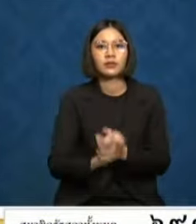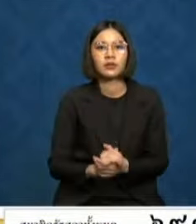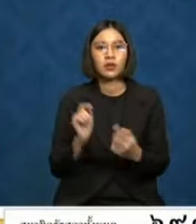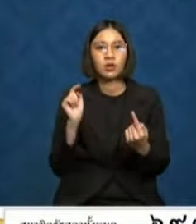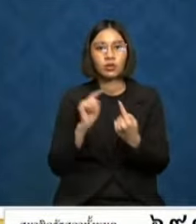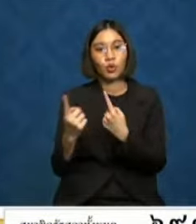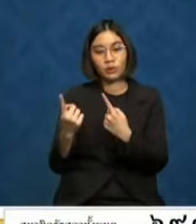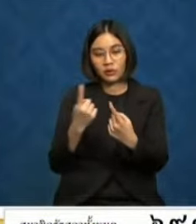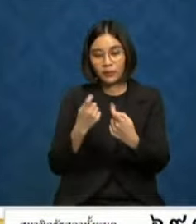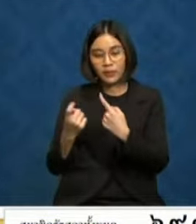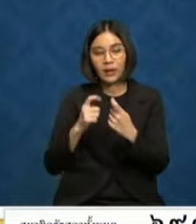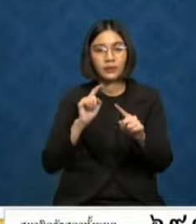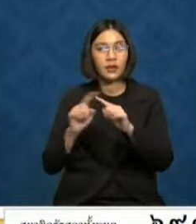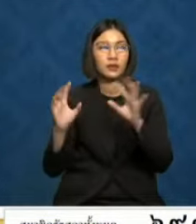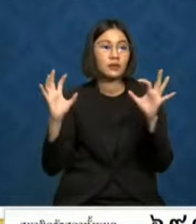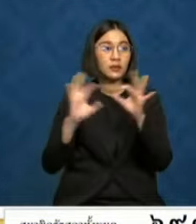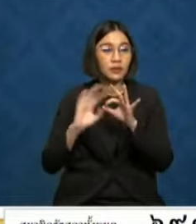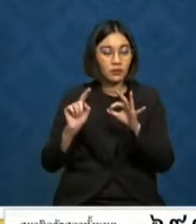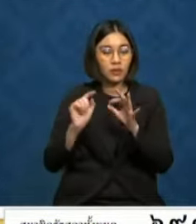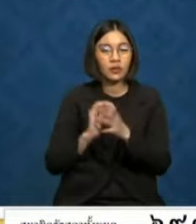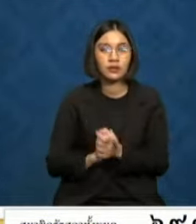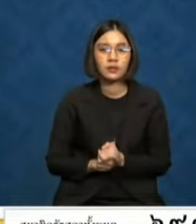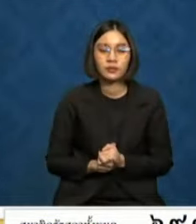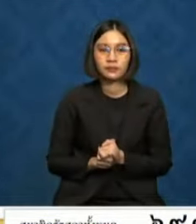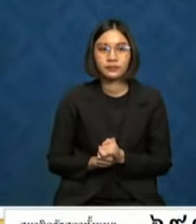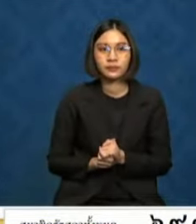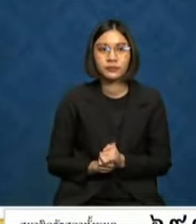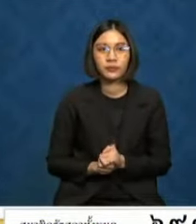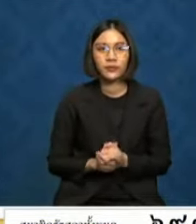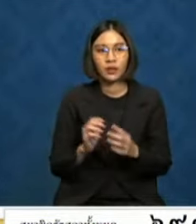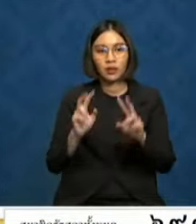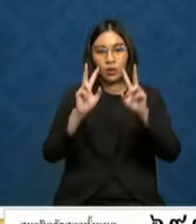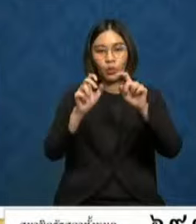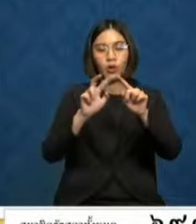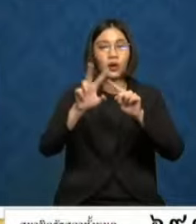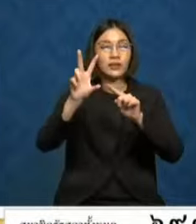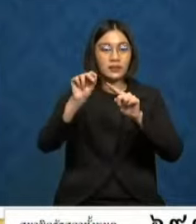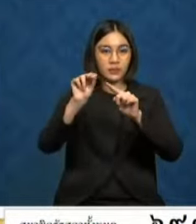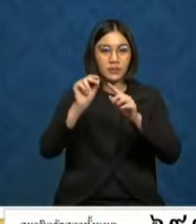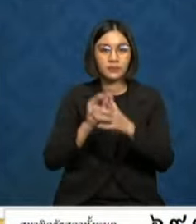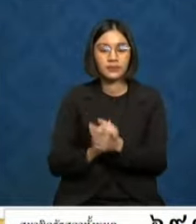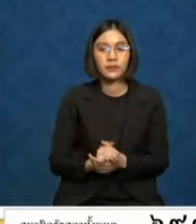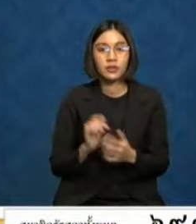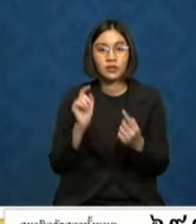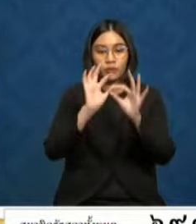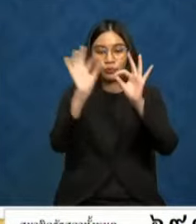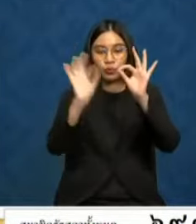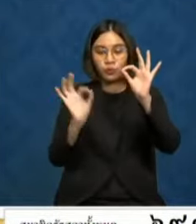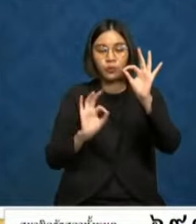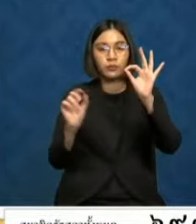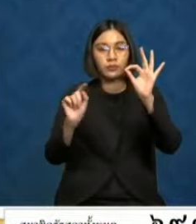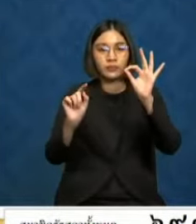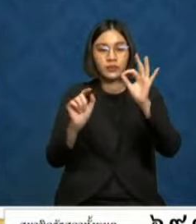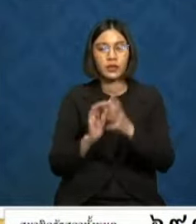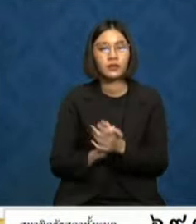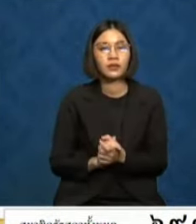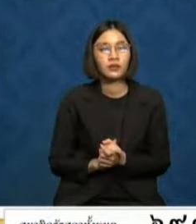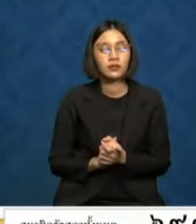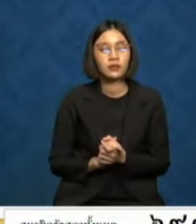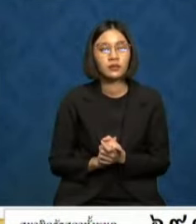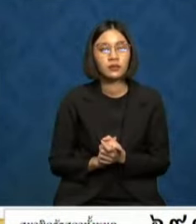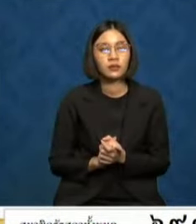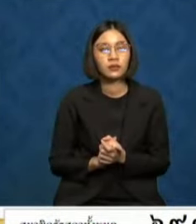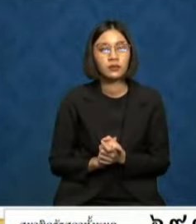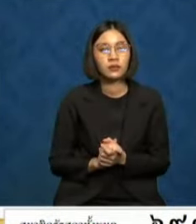ำหรับคำถามที่เกี่ยวกับข้อบทที่30นะคะที่ว่าด้วยว่